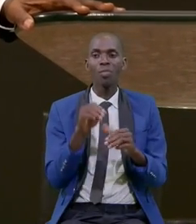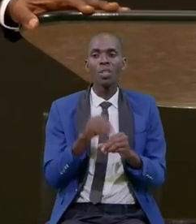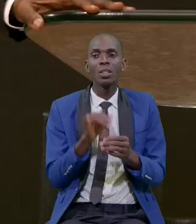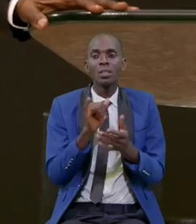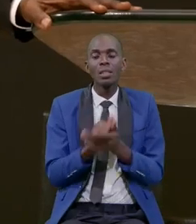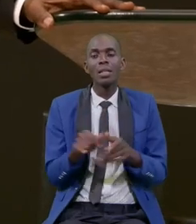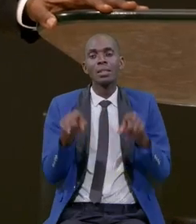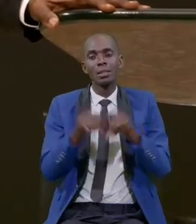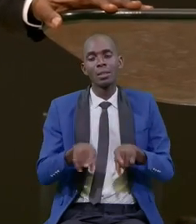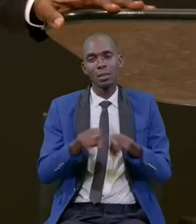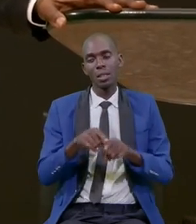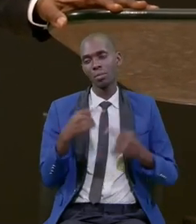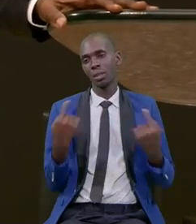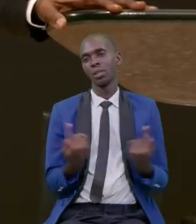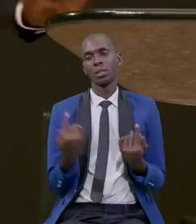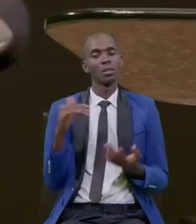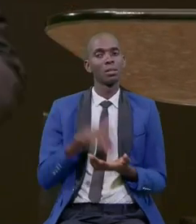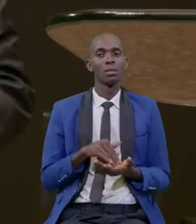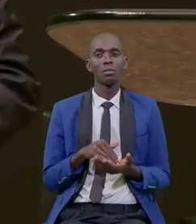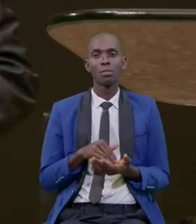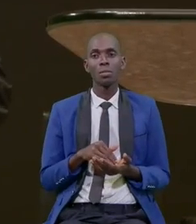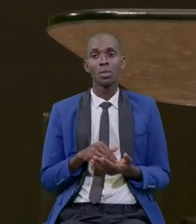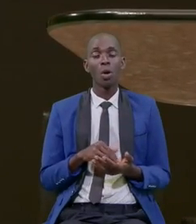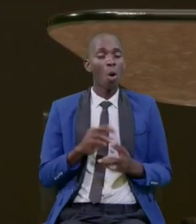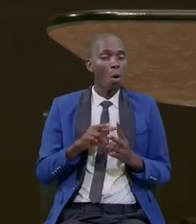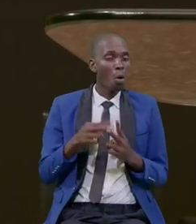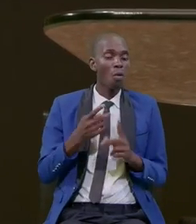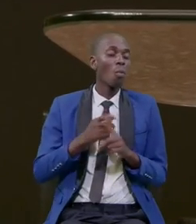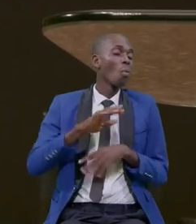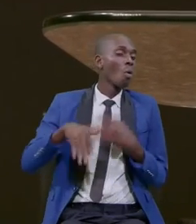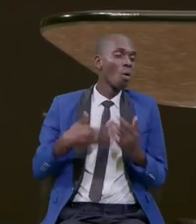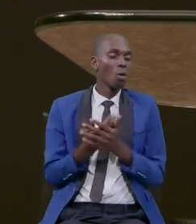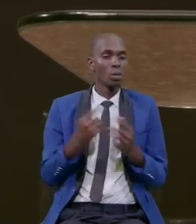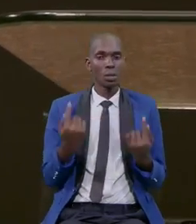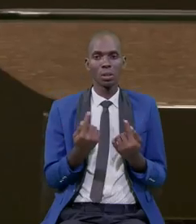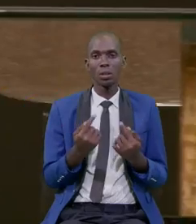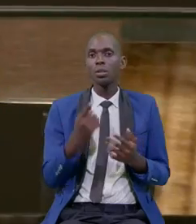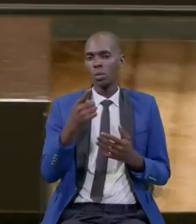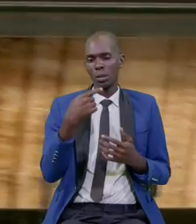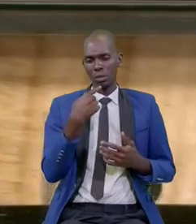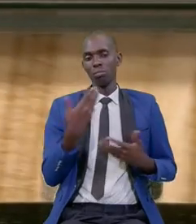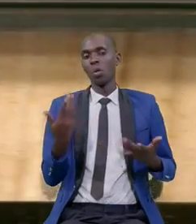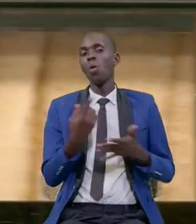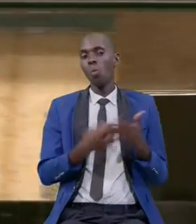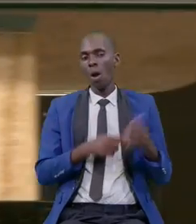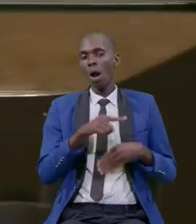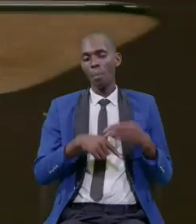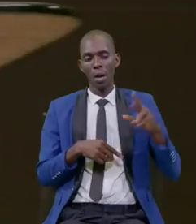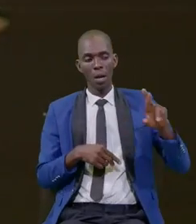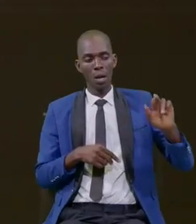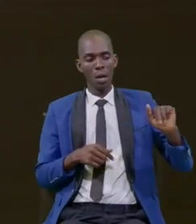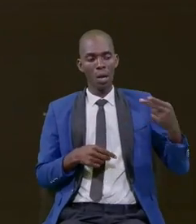ce péché-là. Et tous les péchés, tu dis mais et Rahab, parce que Rahab